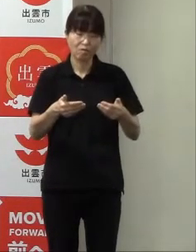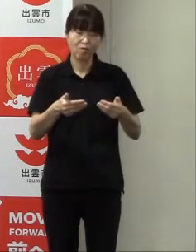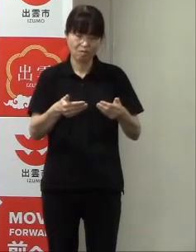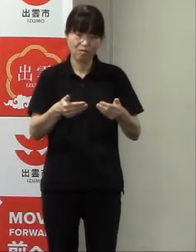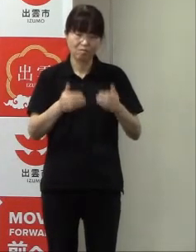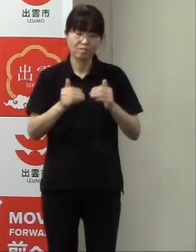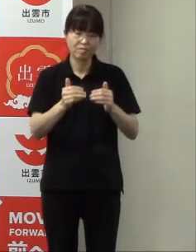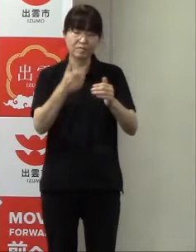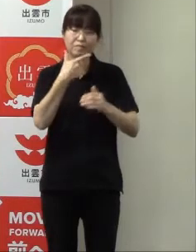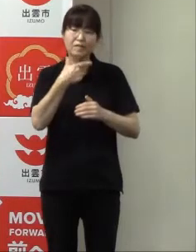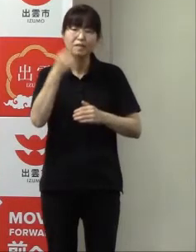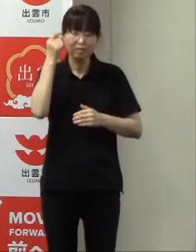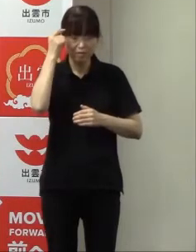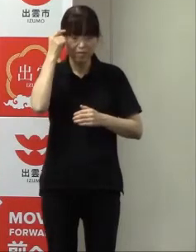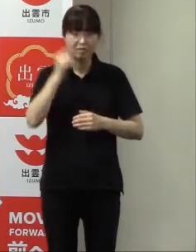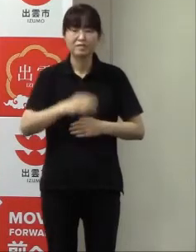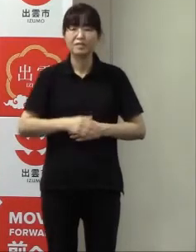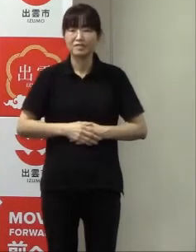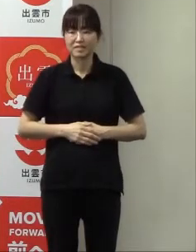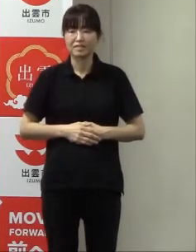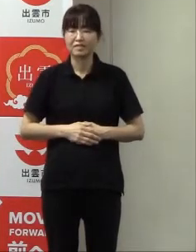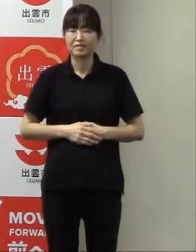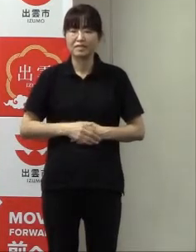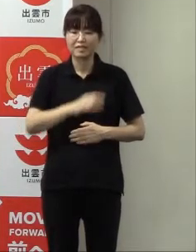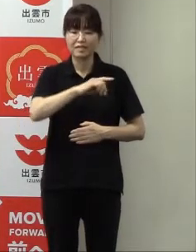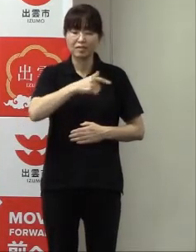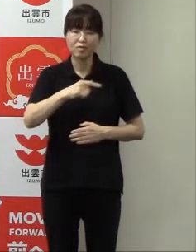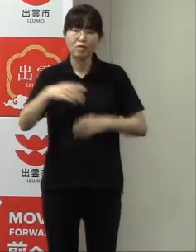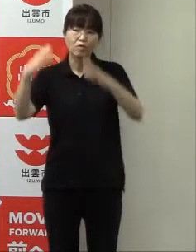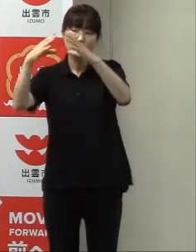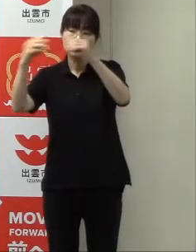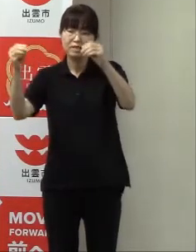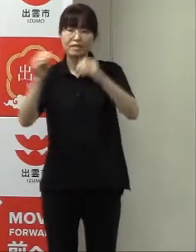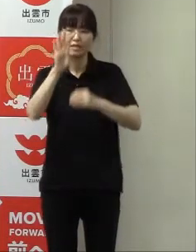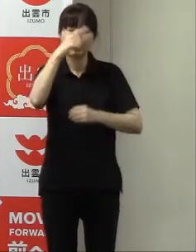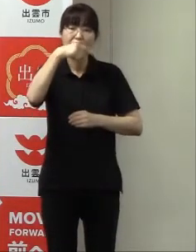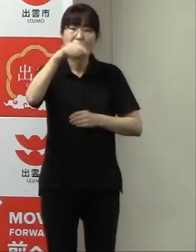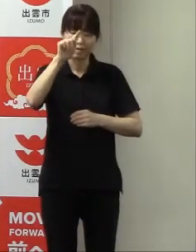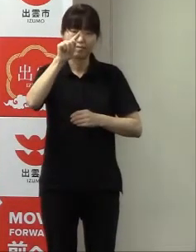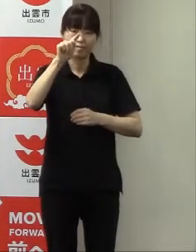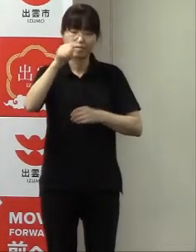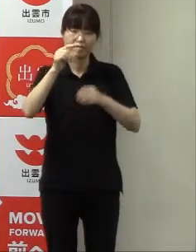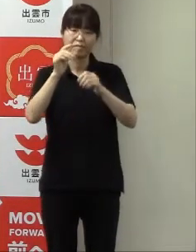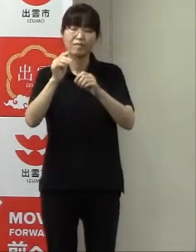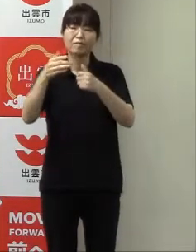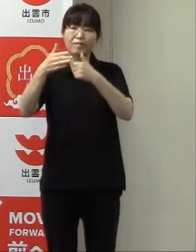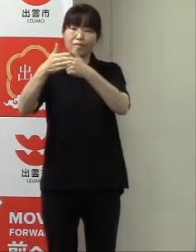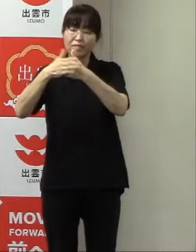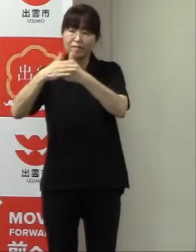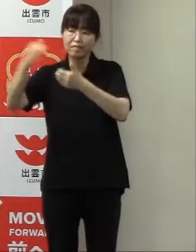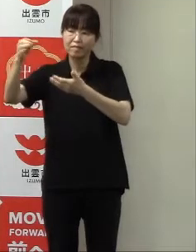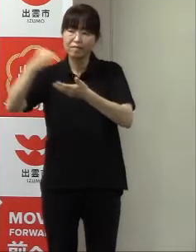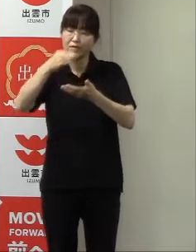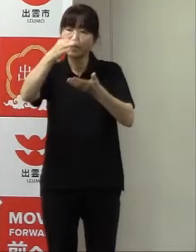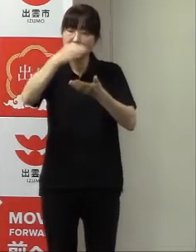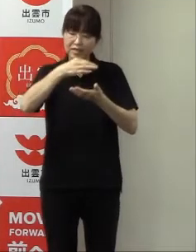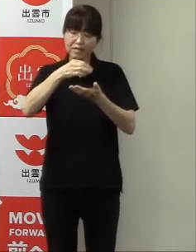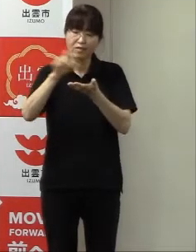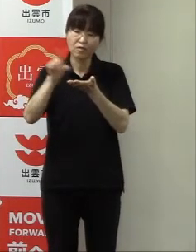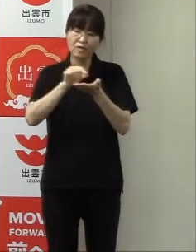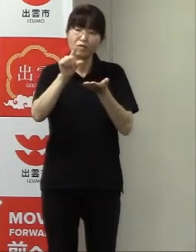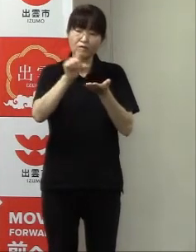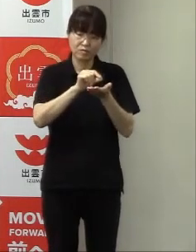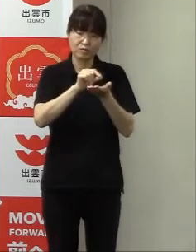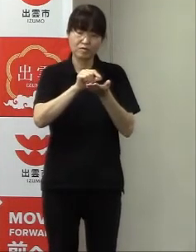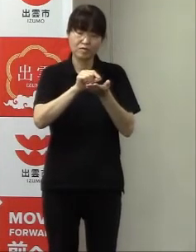と思いますし、さまざまな、国とか県とか、そのような補助金なり何なりをしっかりと活用していく、